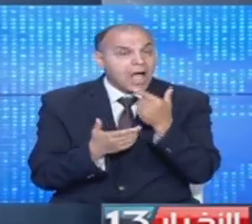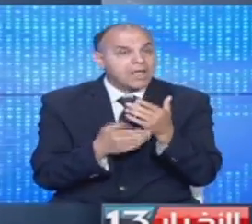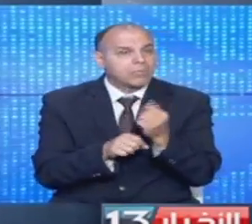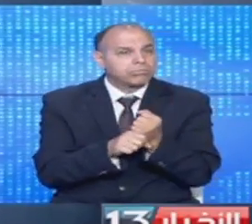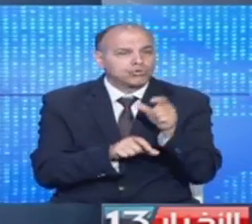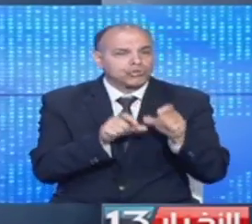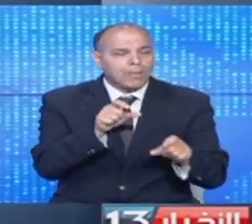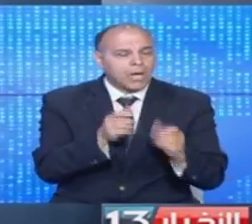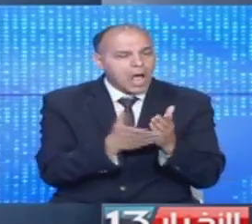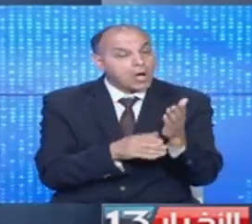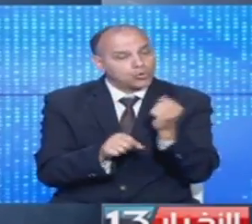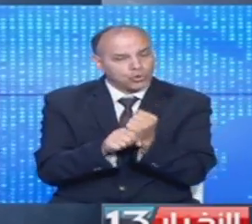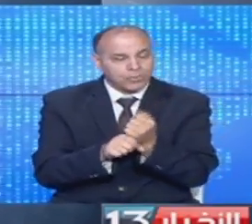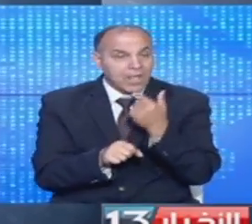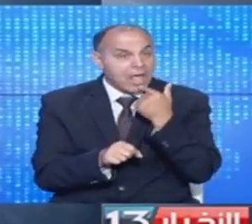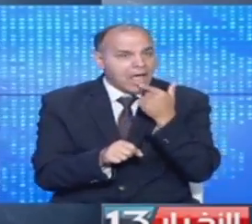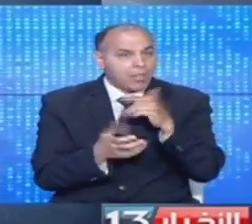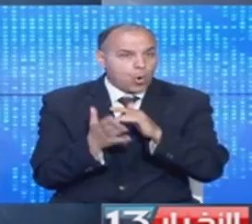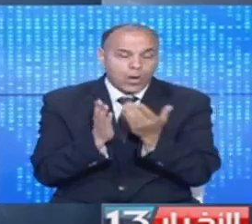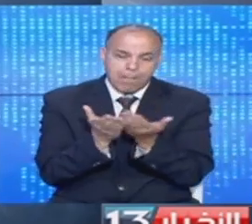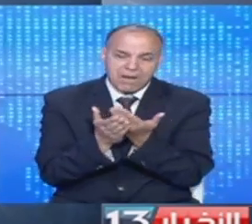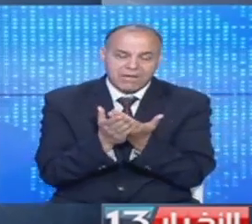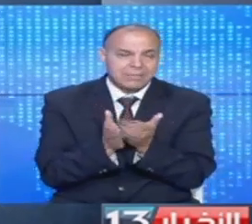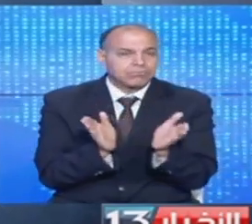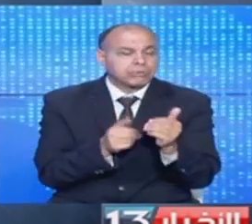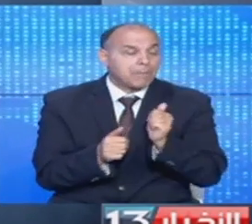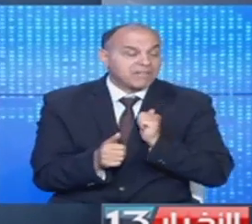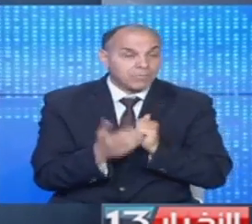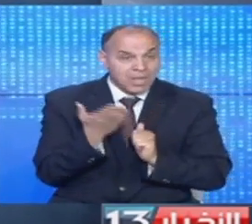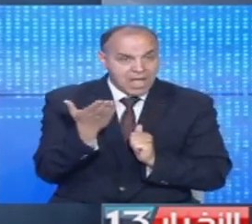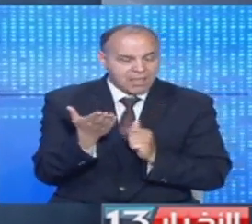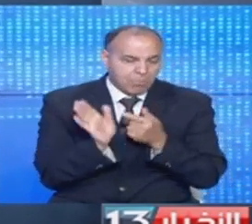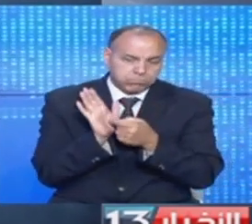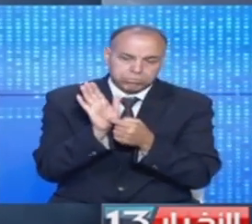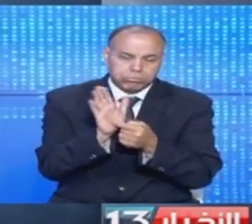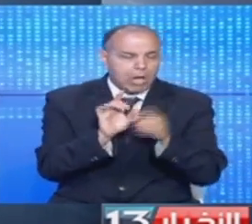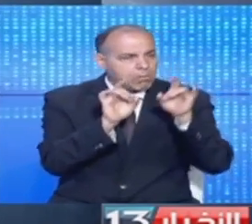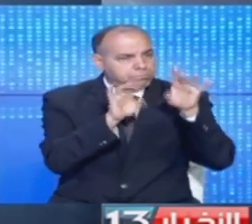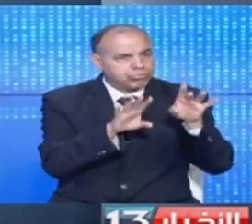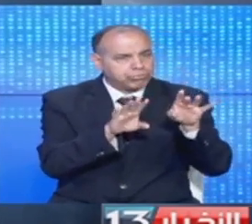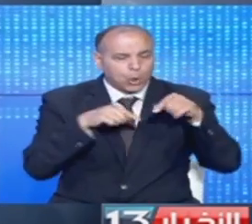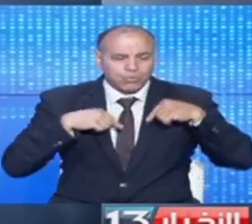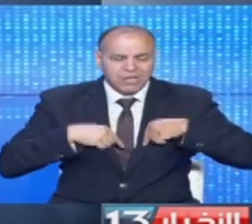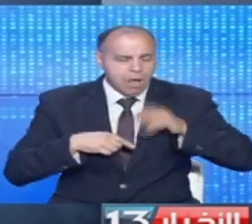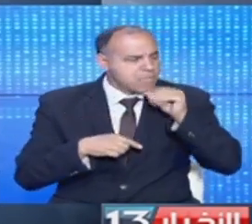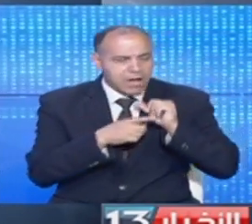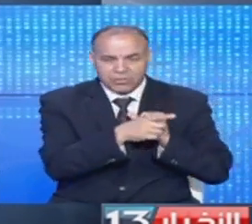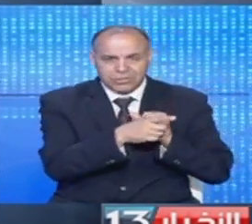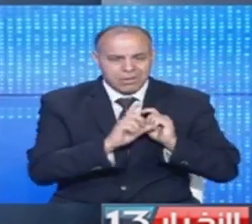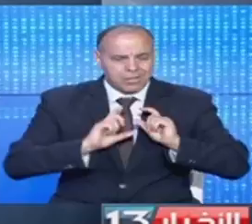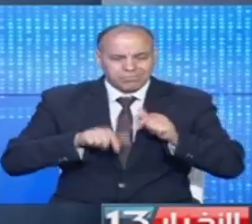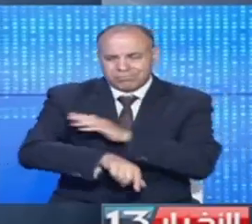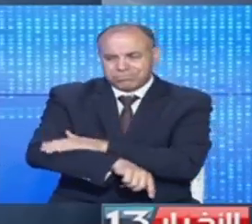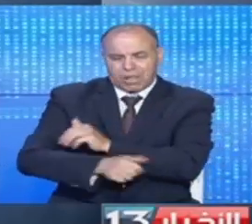أبناء الشعب في الشغل، وبفضل كل الملفات القطاعية الخاصة، معربا عن رفضه توجه الحكومة إلى تحميل